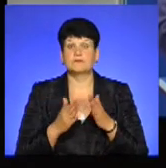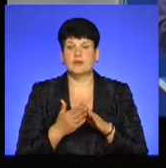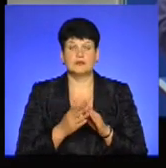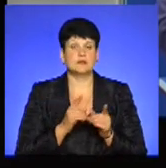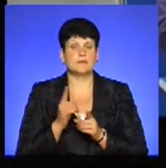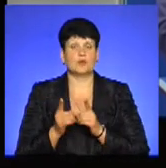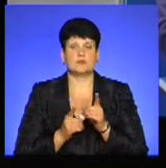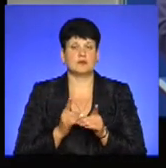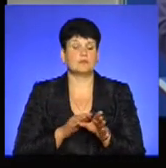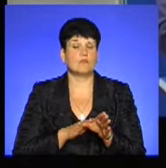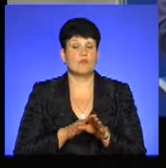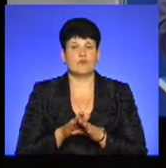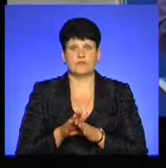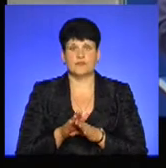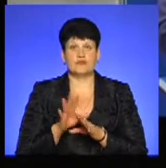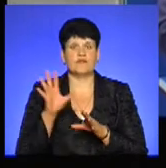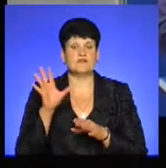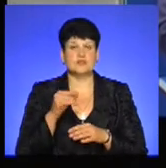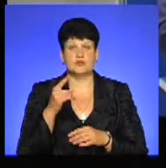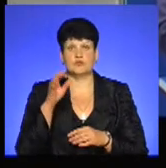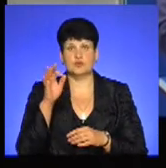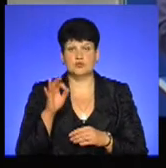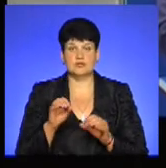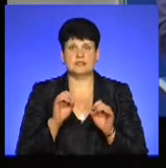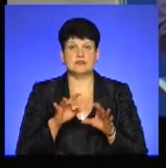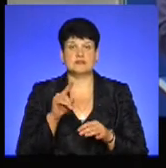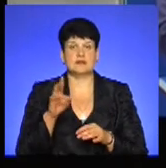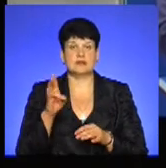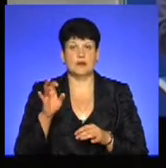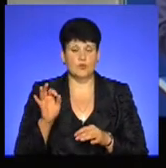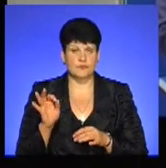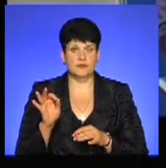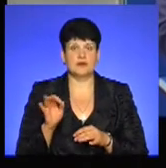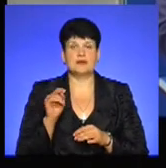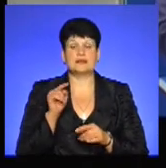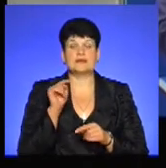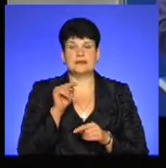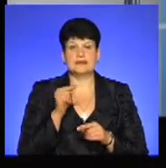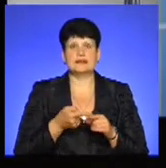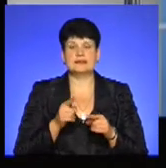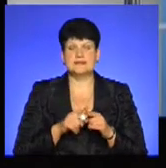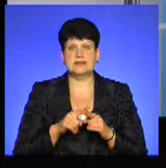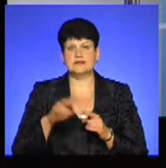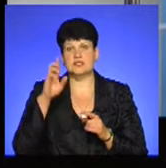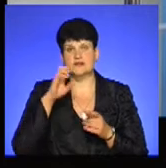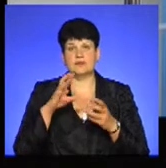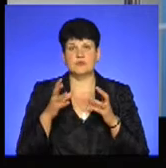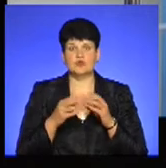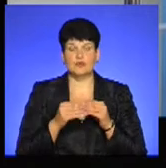змінилася докорінно, вони всі 100% складають ЗНО, так як це для них зараховується як державна підсумкова атестація